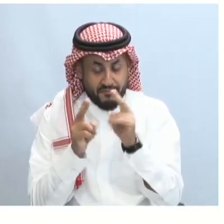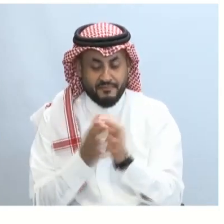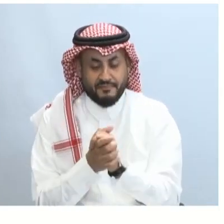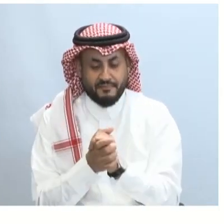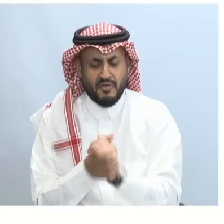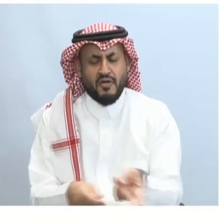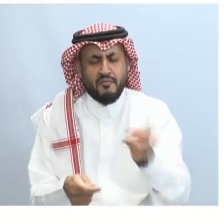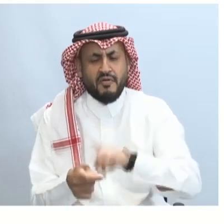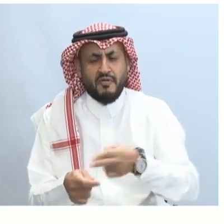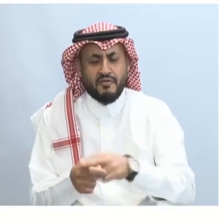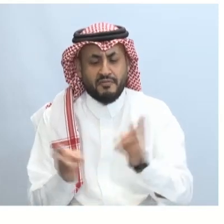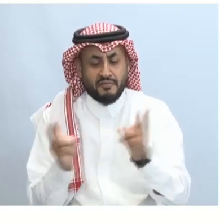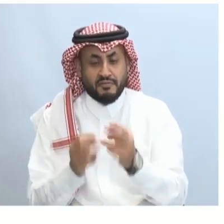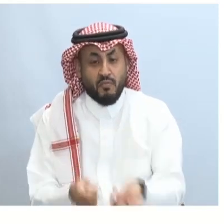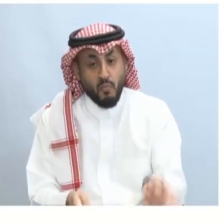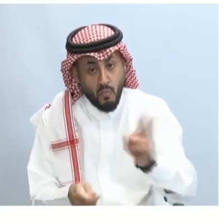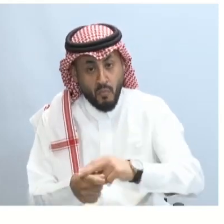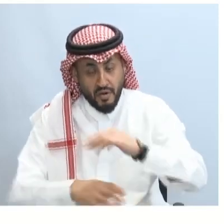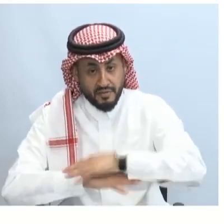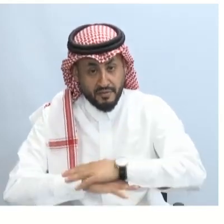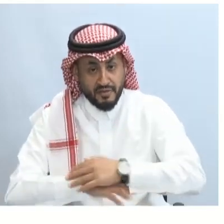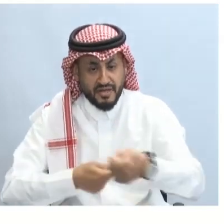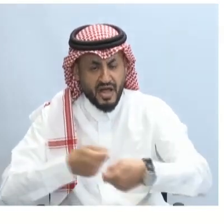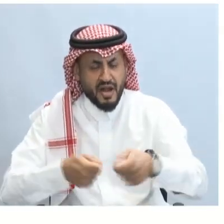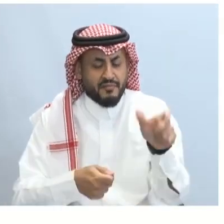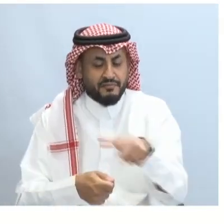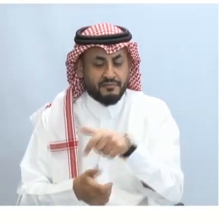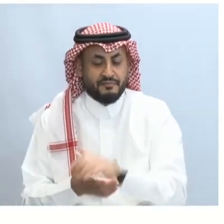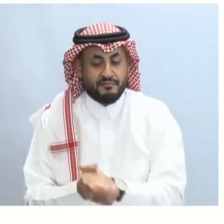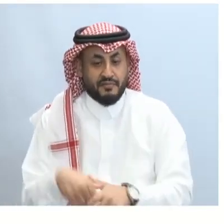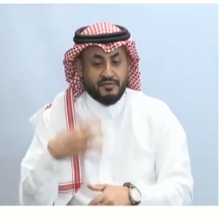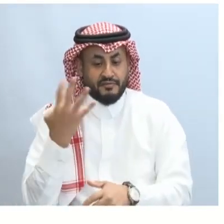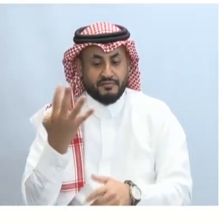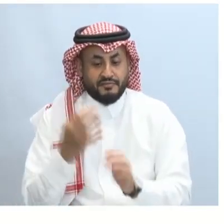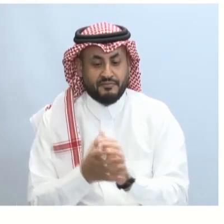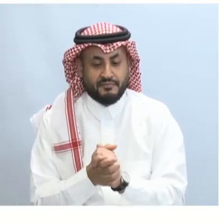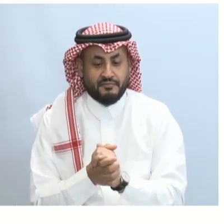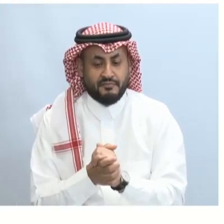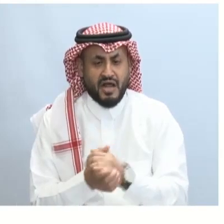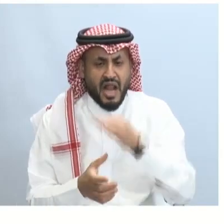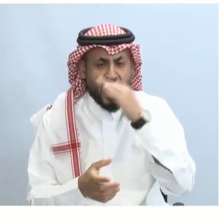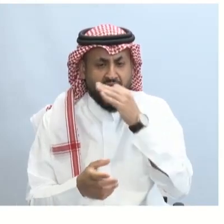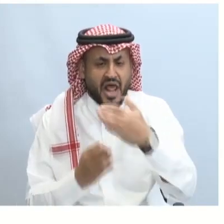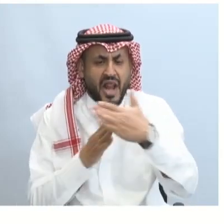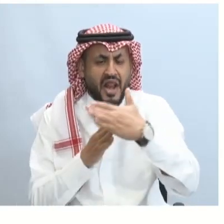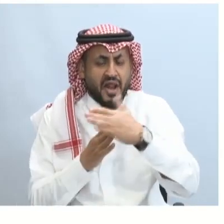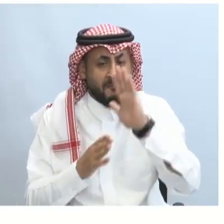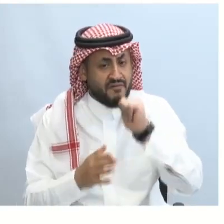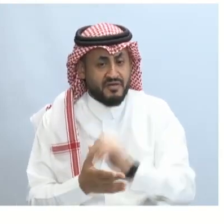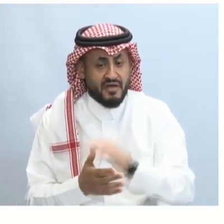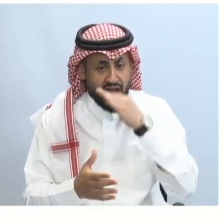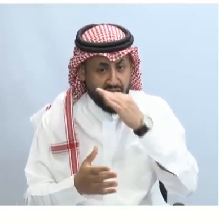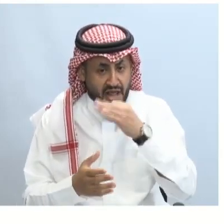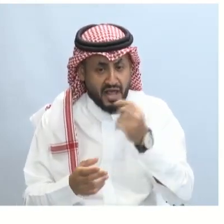كلما لاقى وهل من ادم الاخر للتعامل بين الناس الادب الرابع عدم مقاطعه الاخرين اثناء